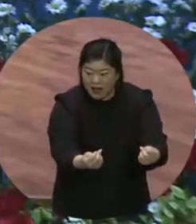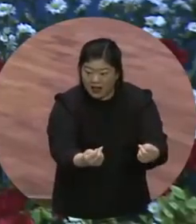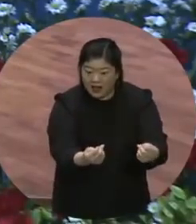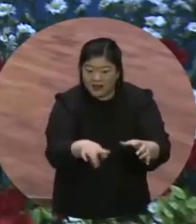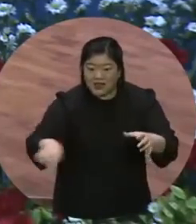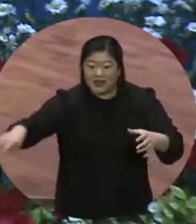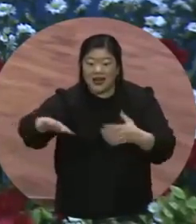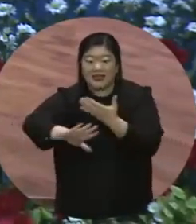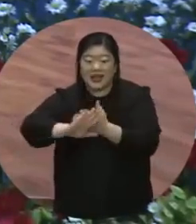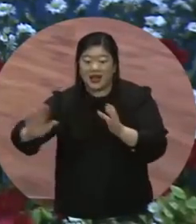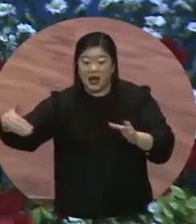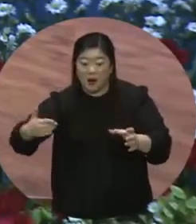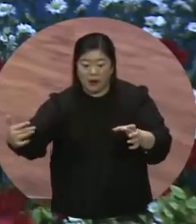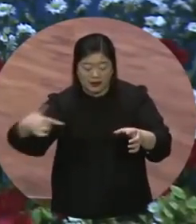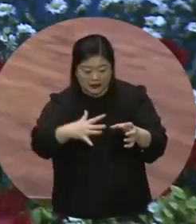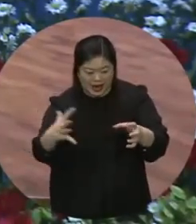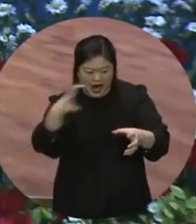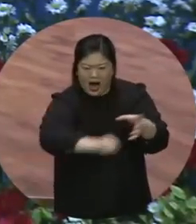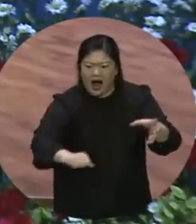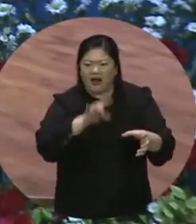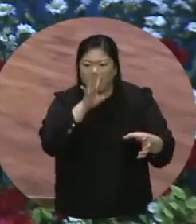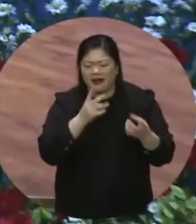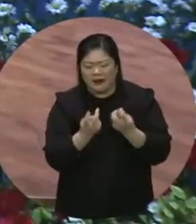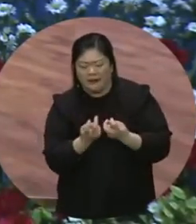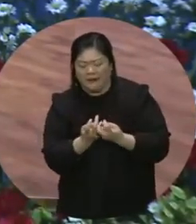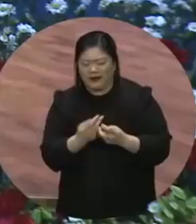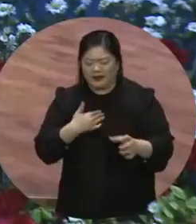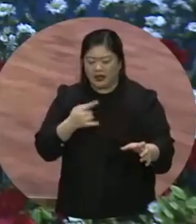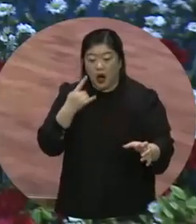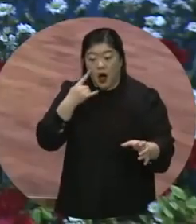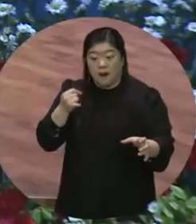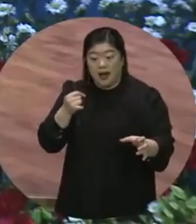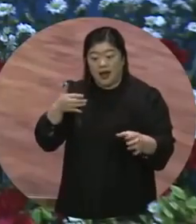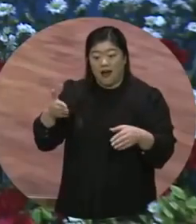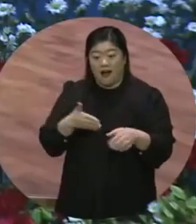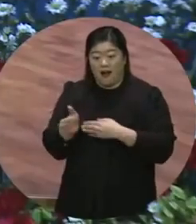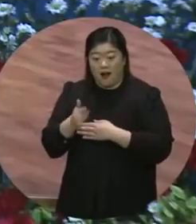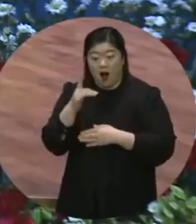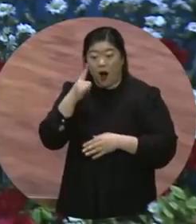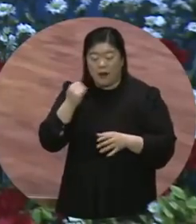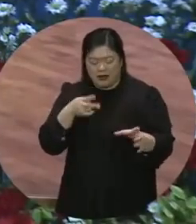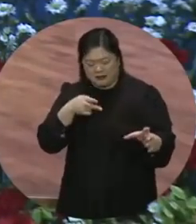먹이를 먹어야 돼. 먹이를 못 먹을 때 어떻게 하느냐? 이 연어가 그